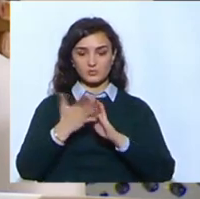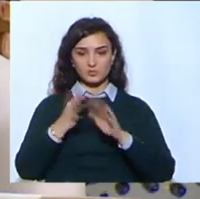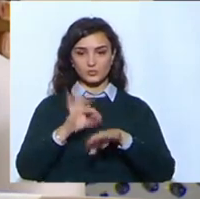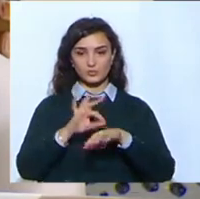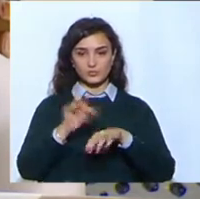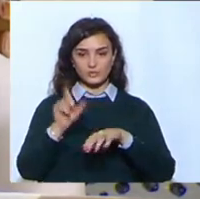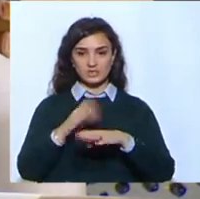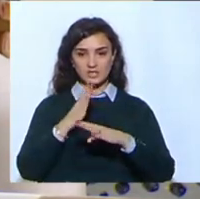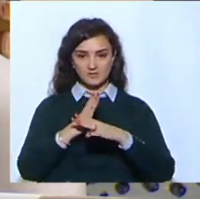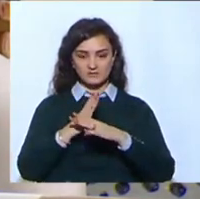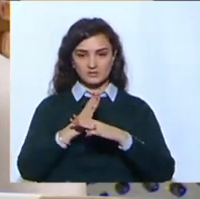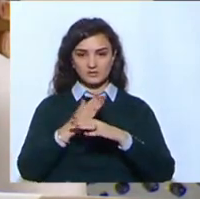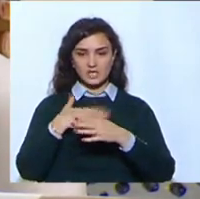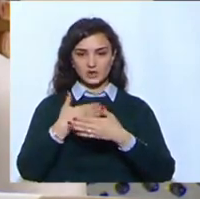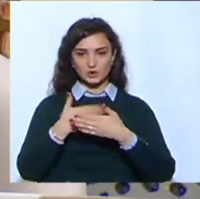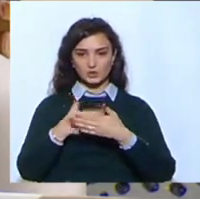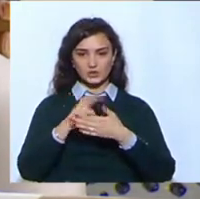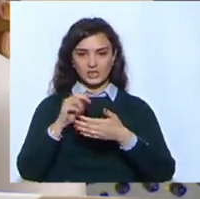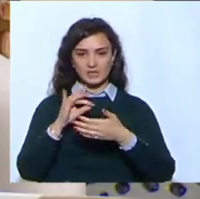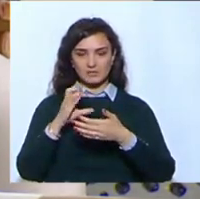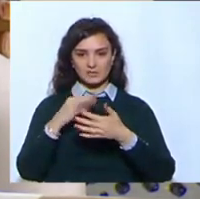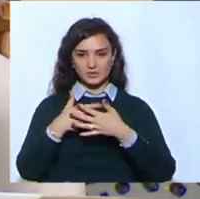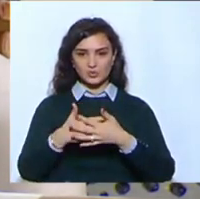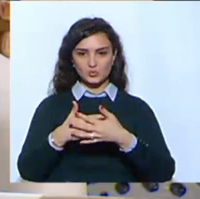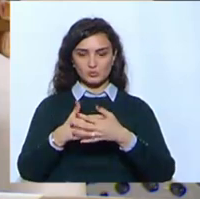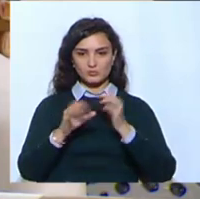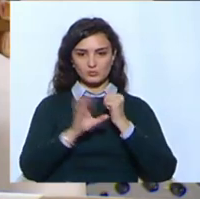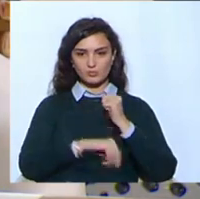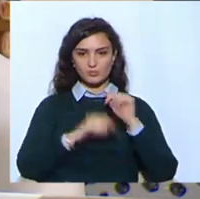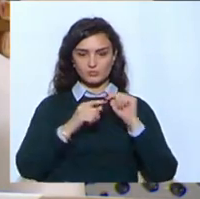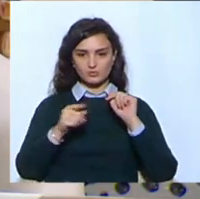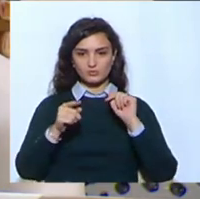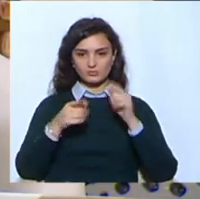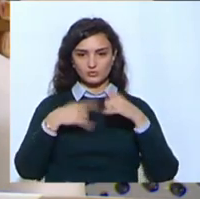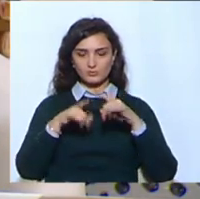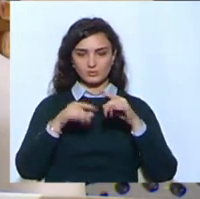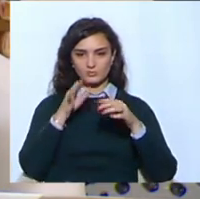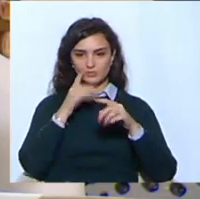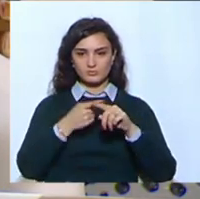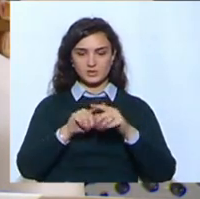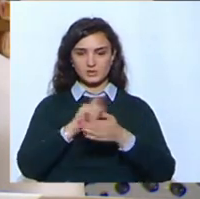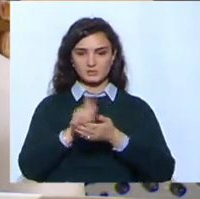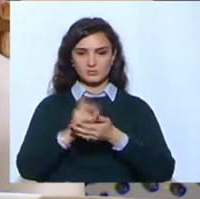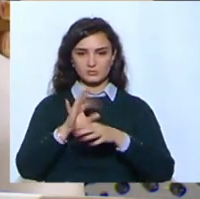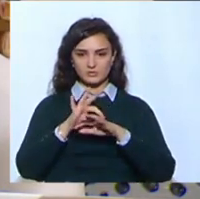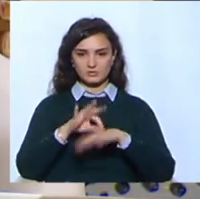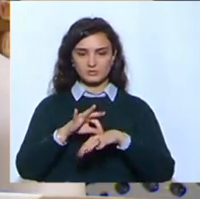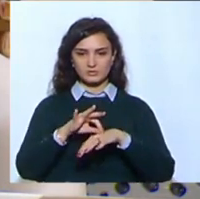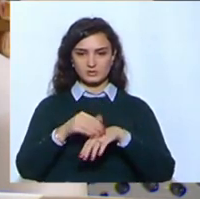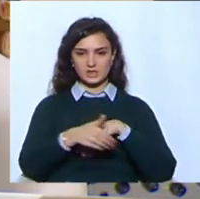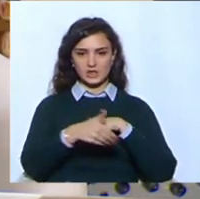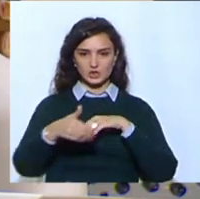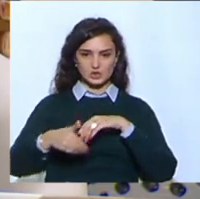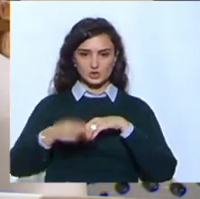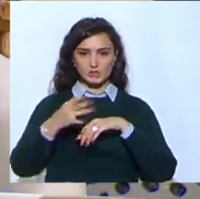პაციენტს აღენიშნება აქტიური ჰერპესული გამონაყარი ორსულობის ბოლოსკენ, ანუ მშობიარობის პერიოდისთვის, მას აუცილებლად უნდა ჩაუტარდეს საკეისრო კვეთა.